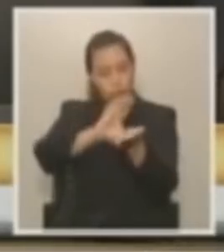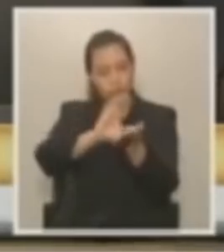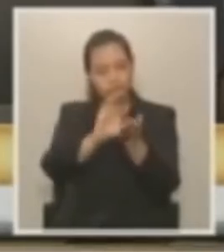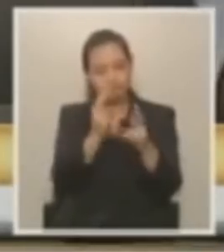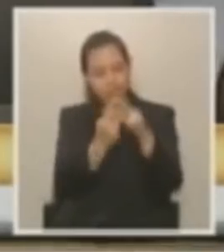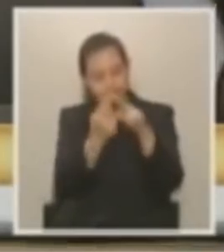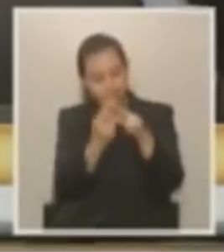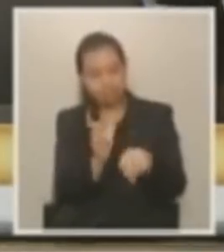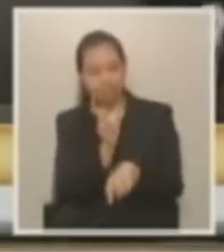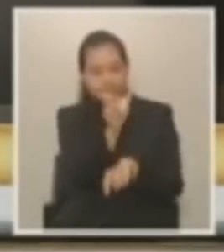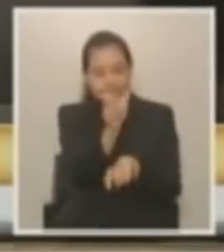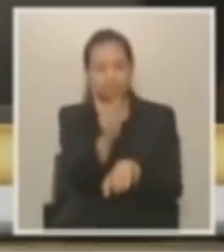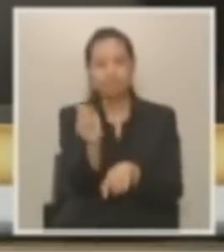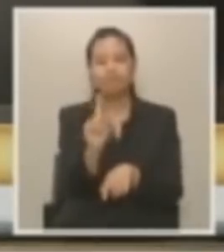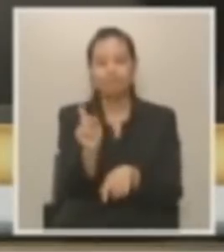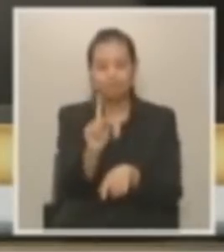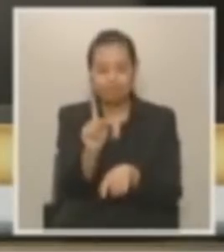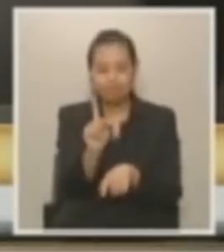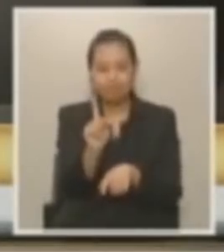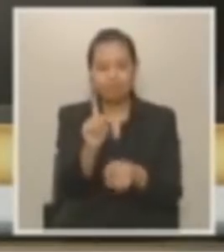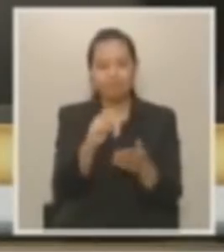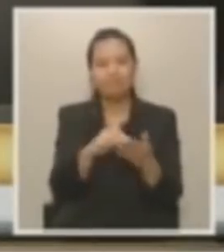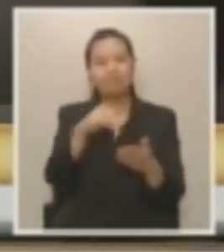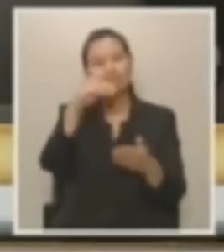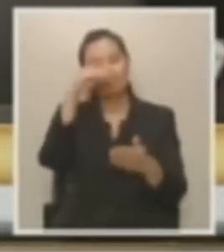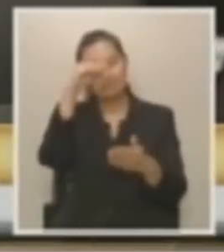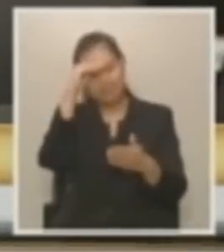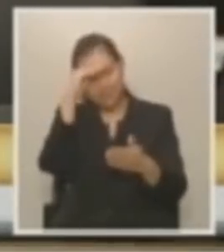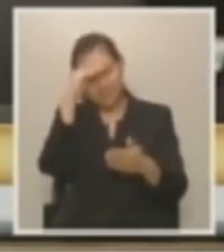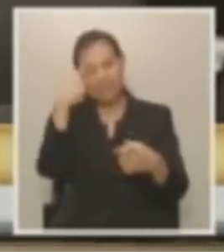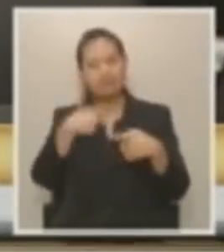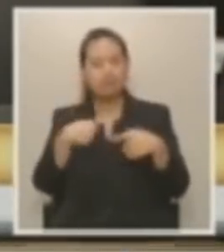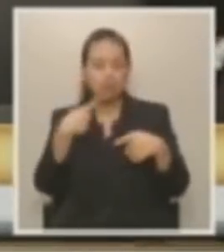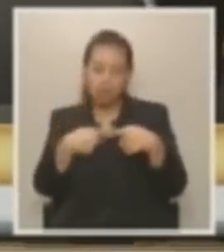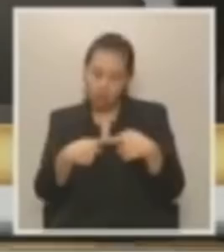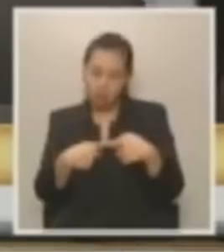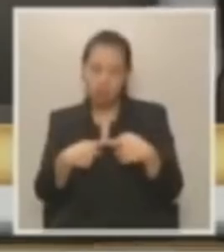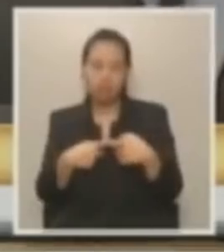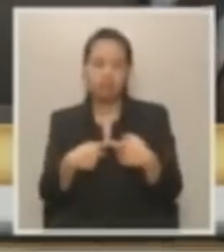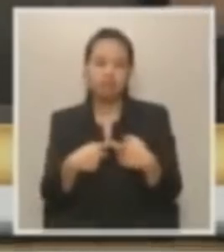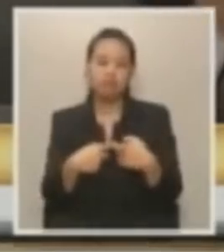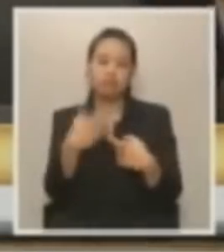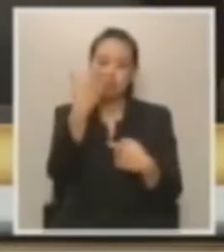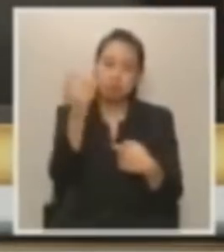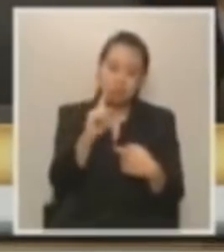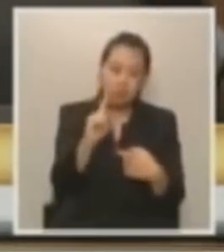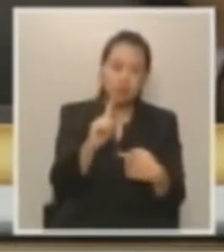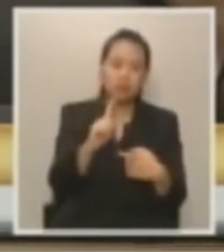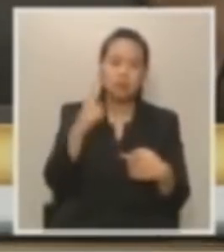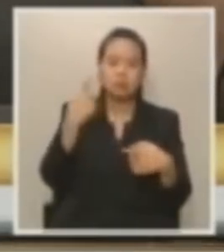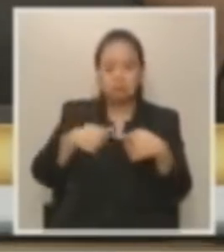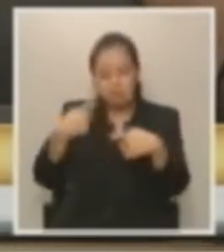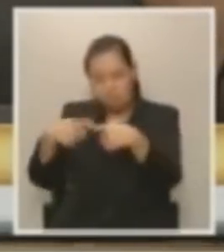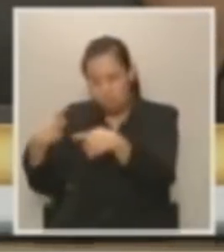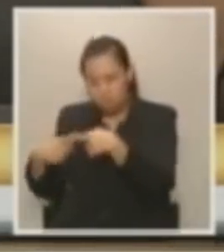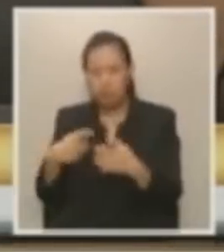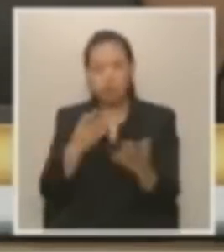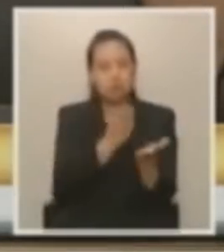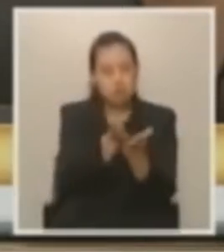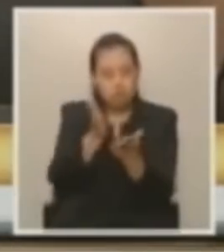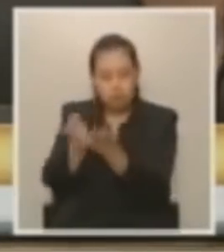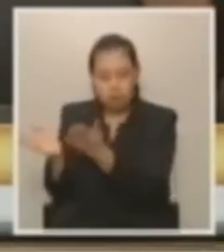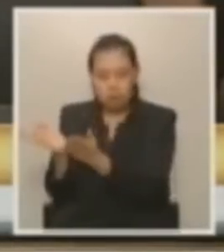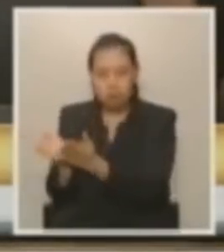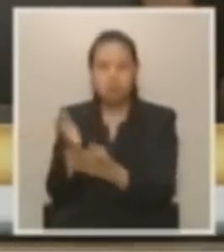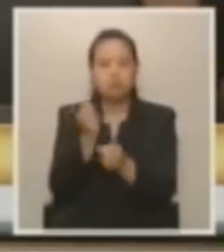การศึกษาที่ยากต่อการศึกษาเพราะสร้างความยากลำบากให้กับทุกฝ่ายทั่วหน้